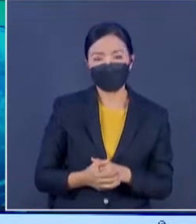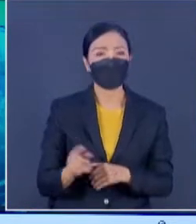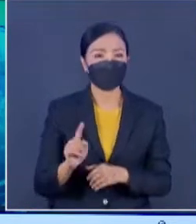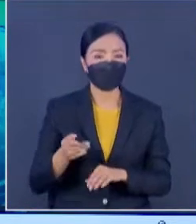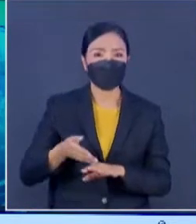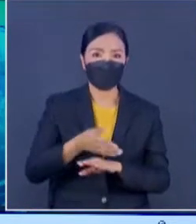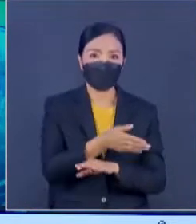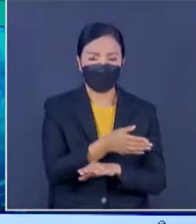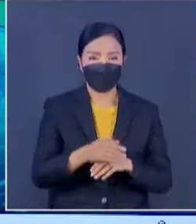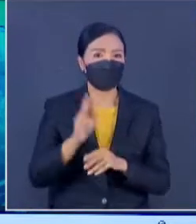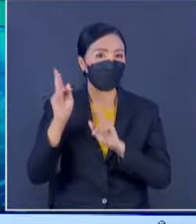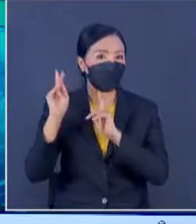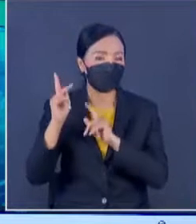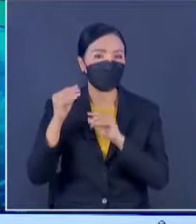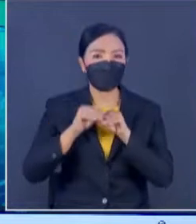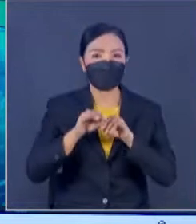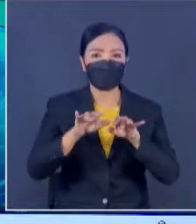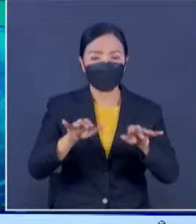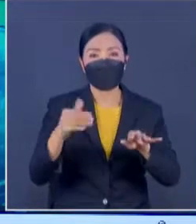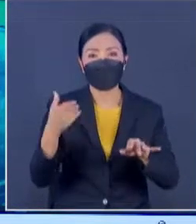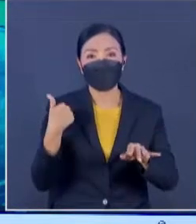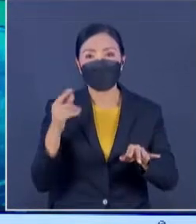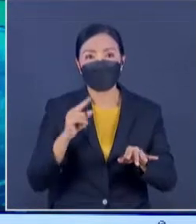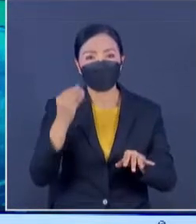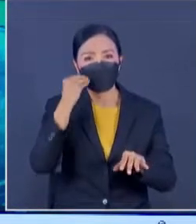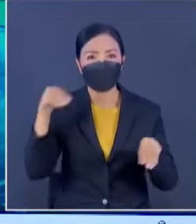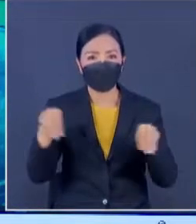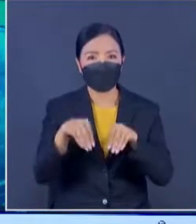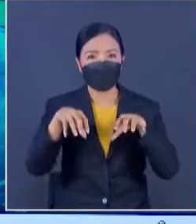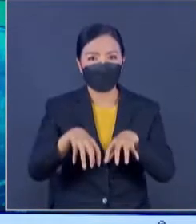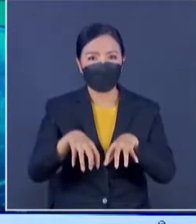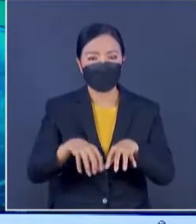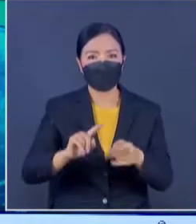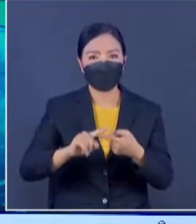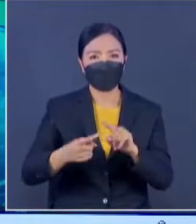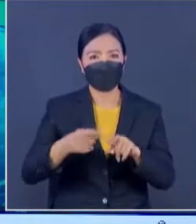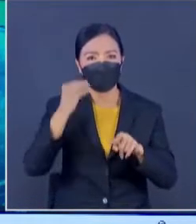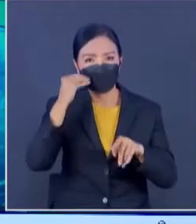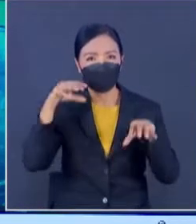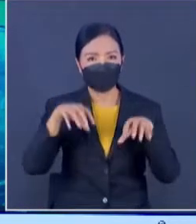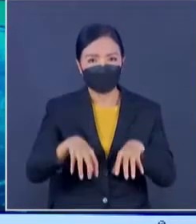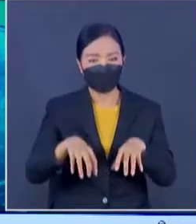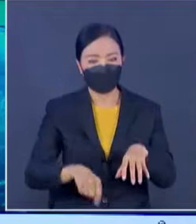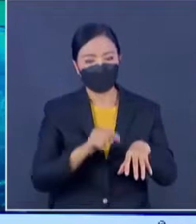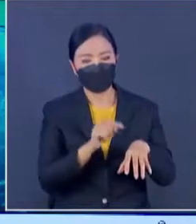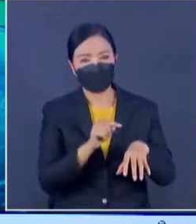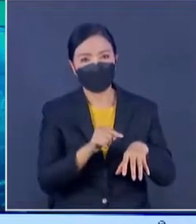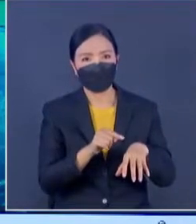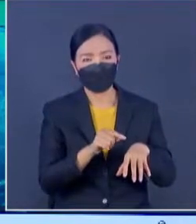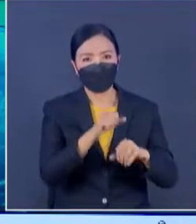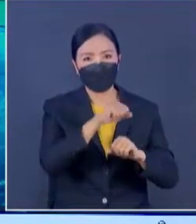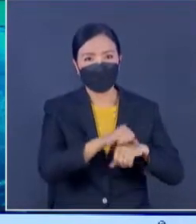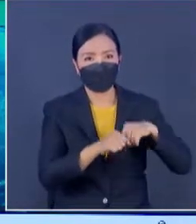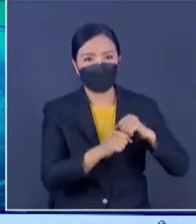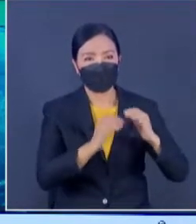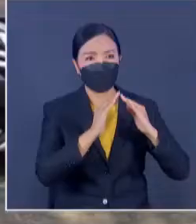าก่อนหน้านี้แล้วก็เป็นข่าวเป็นคราวขึ้นมาก็คือบ้านอยู่ติดกันเป็นเพื่อนบ้านกันปรากฏว่าอีกบ้านนึงเนี่ยสร้างเป็นโร